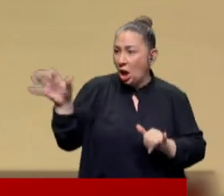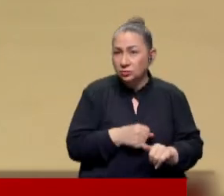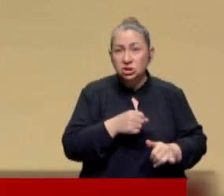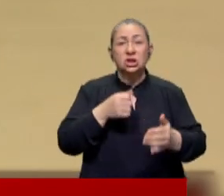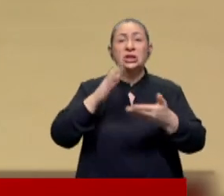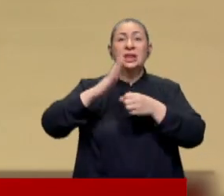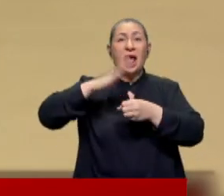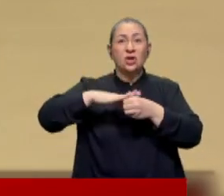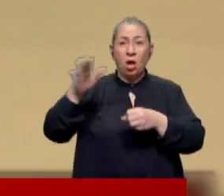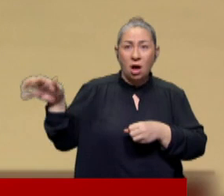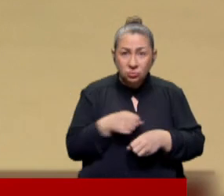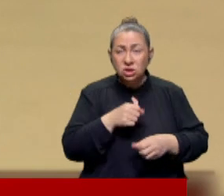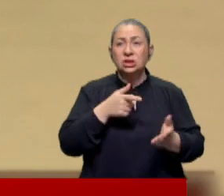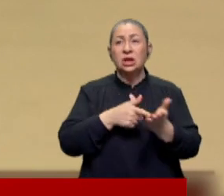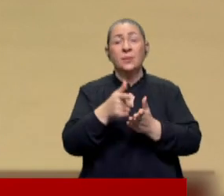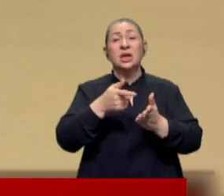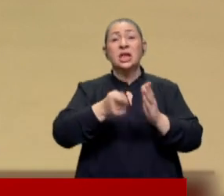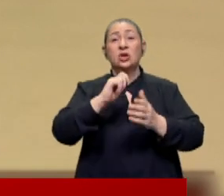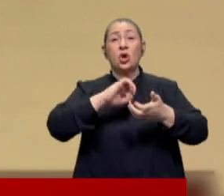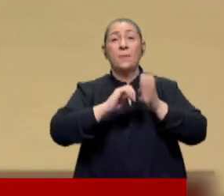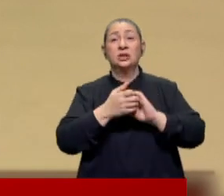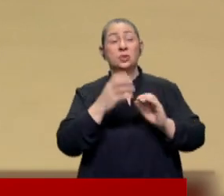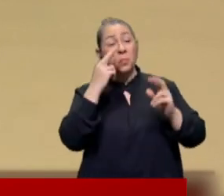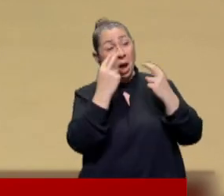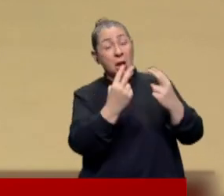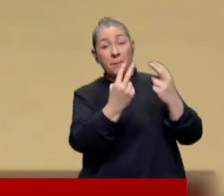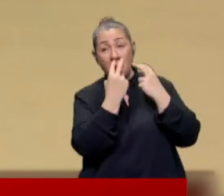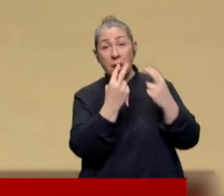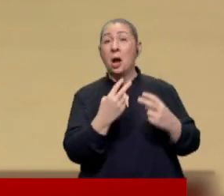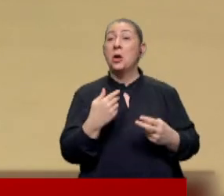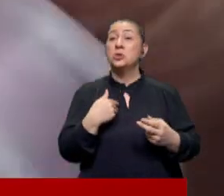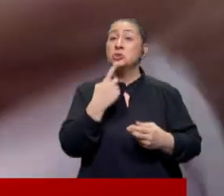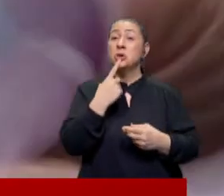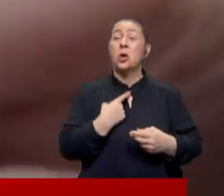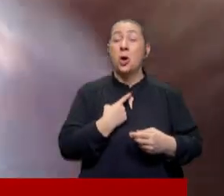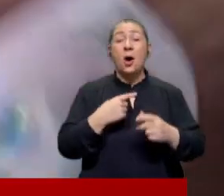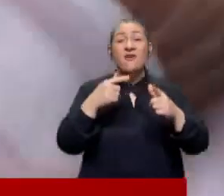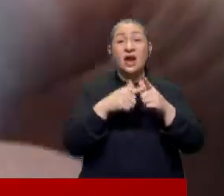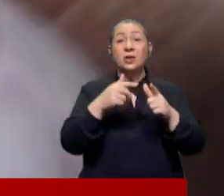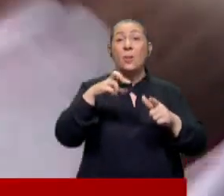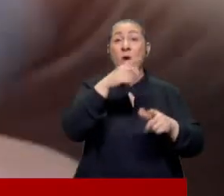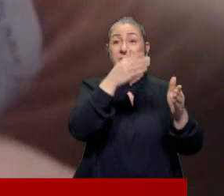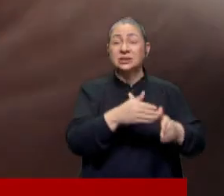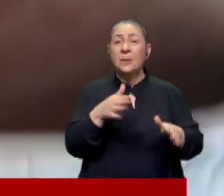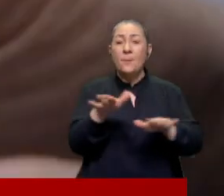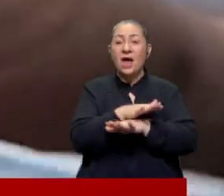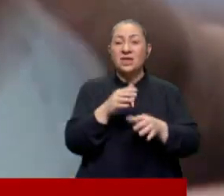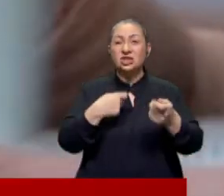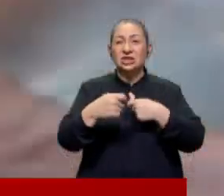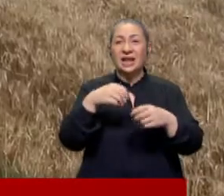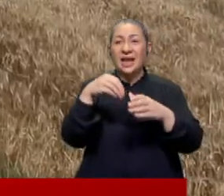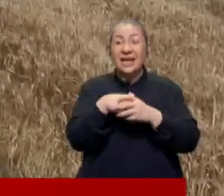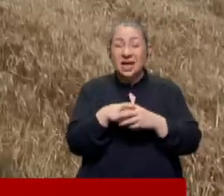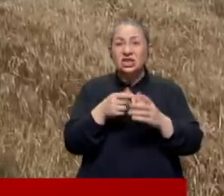traktörü icralık. Diğer tarafta Tarım Kredi Kooperatifi gözümüzün içine baka baka söylüyor. Fahrettin Poyraz hakkında paravan şirketler